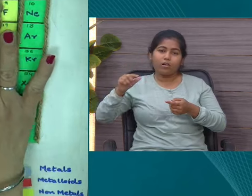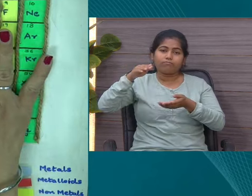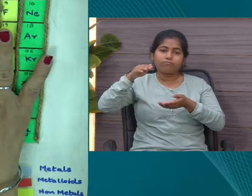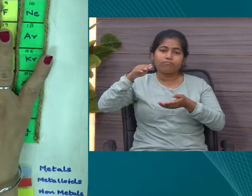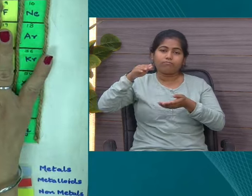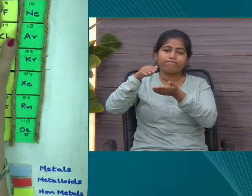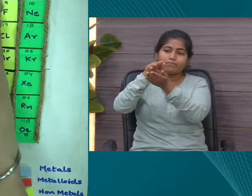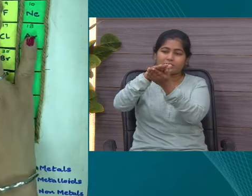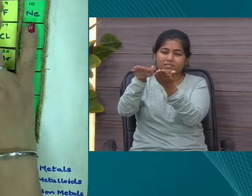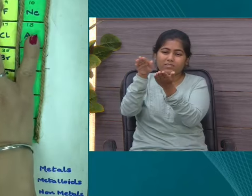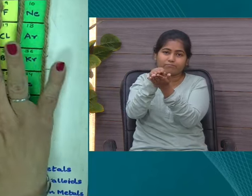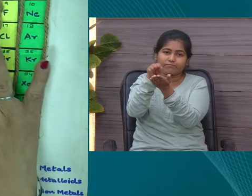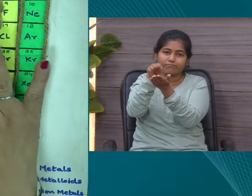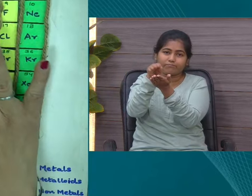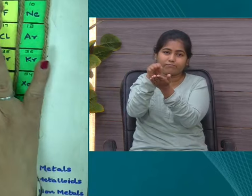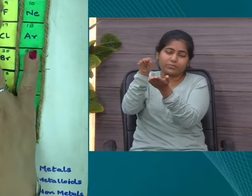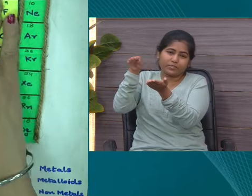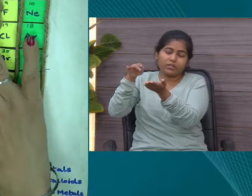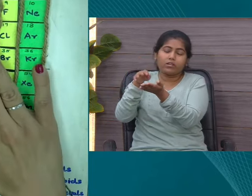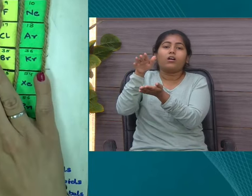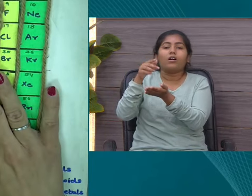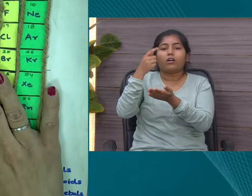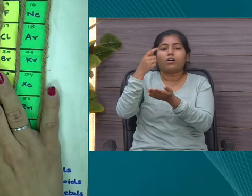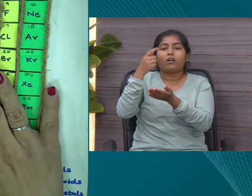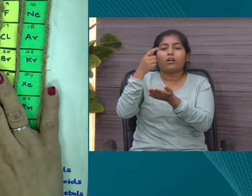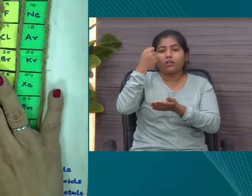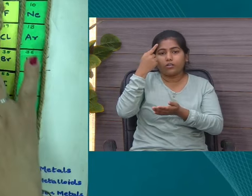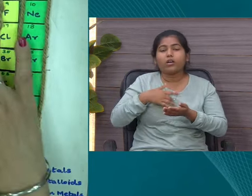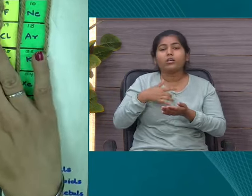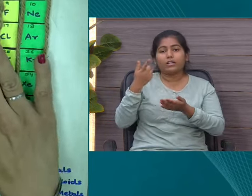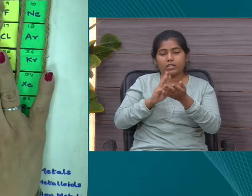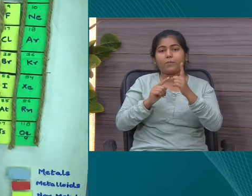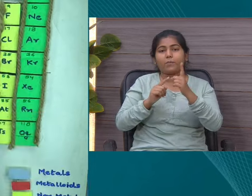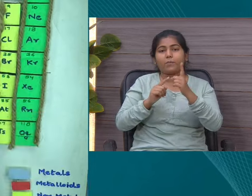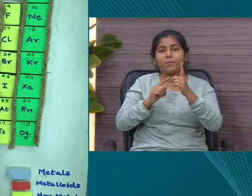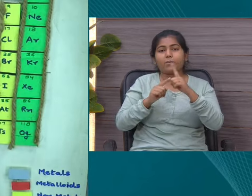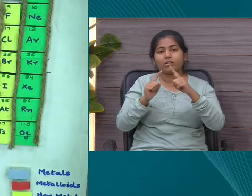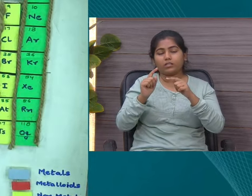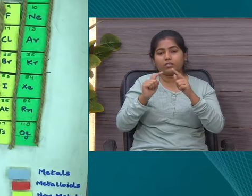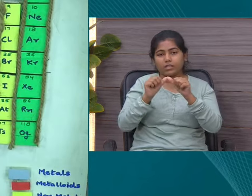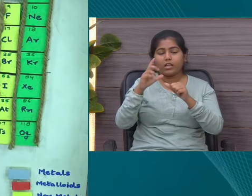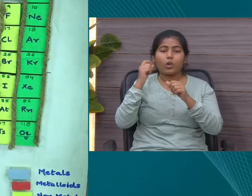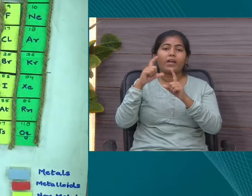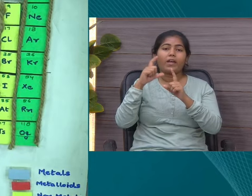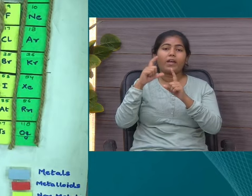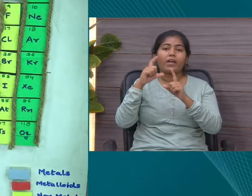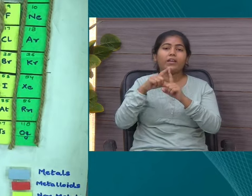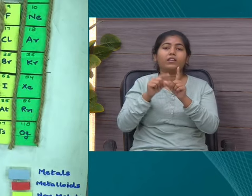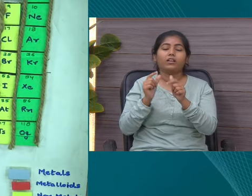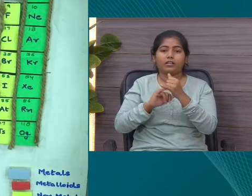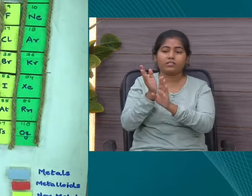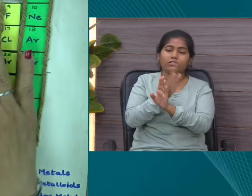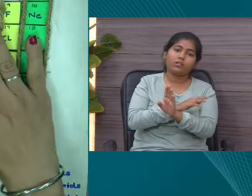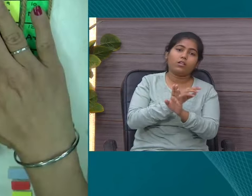है कि ये जो ये उठाव आ रहा है ये क्या है, अच्छा ये मेटलॉइड्स है, ये मेटलॉइड्स, इसके लेफ्ट हैंड साइड पर क्या